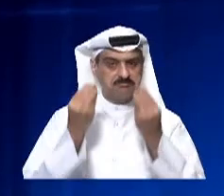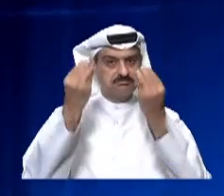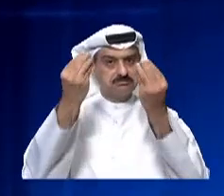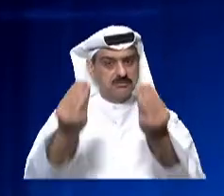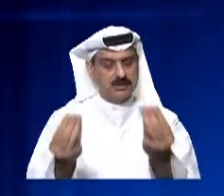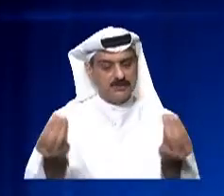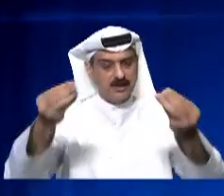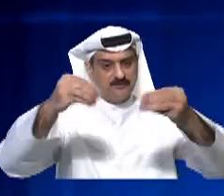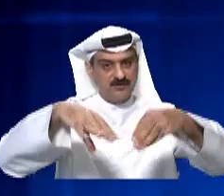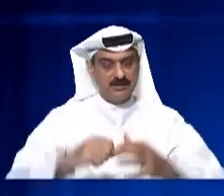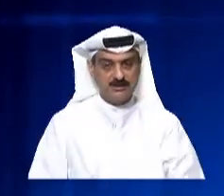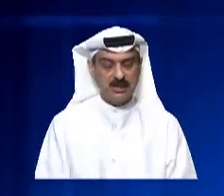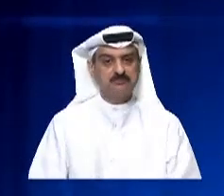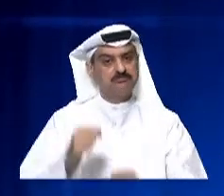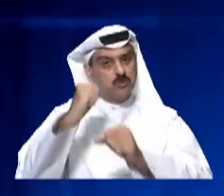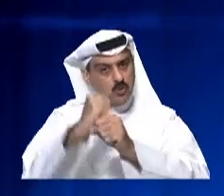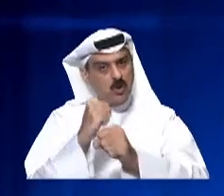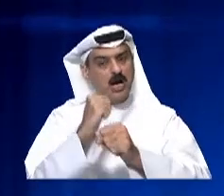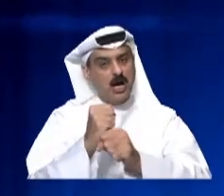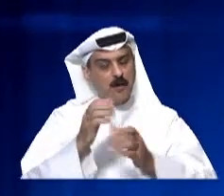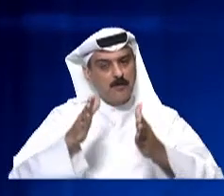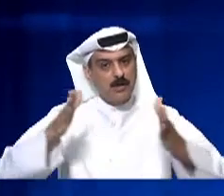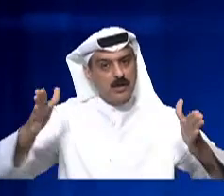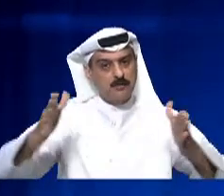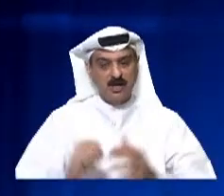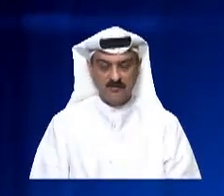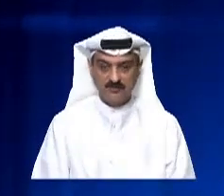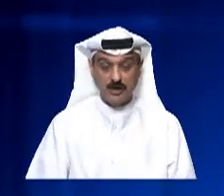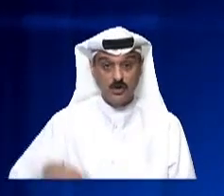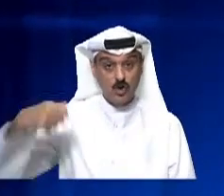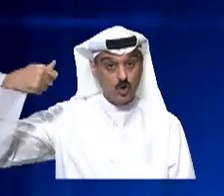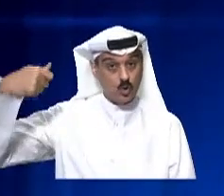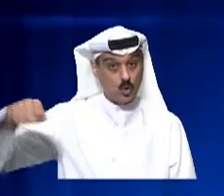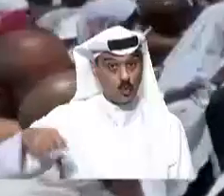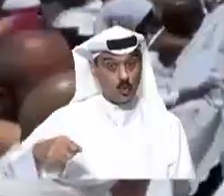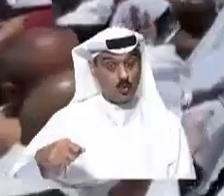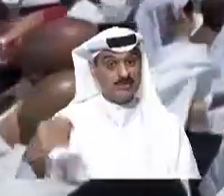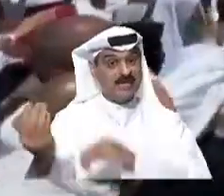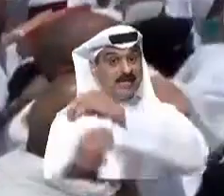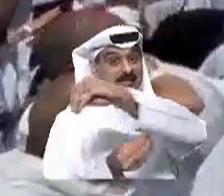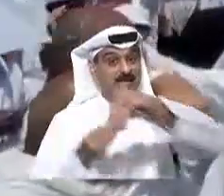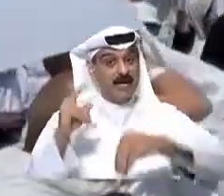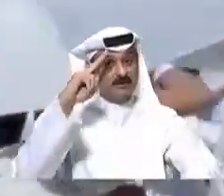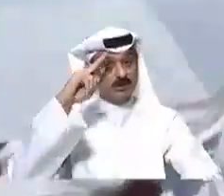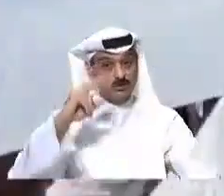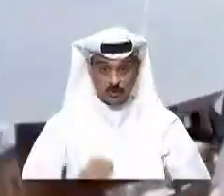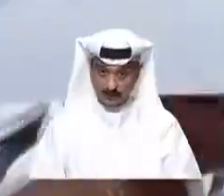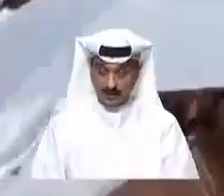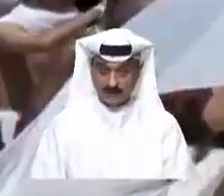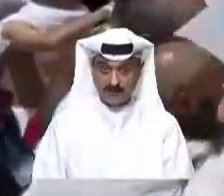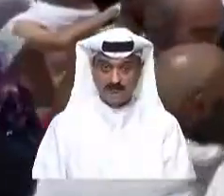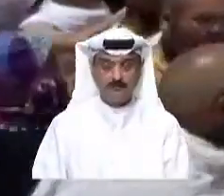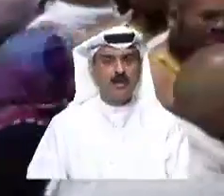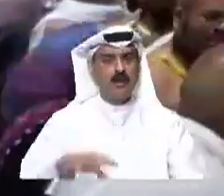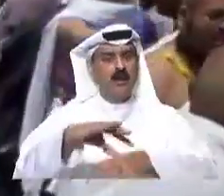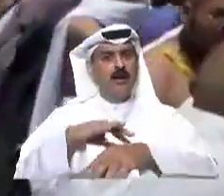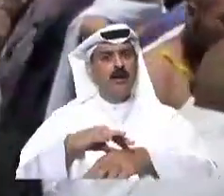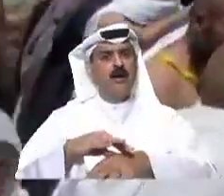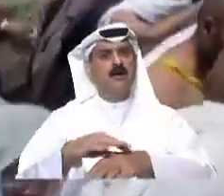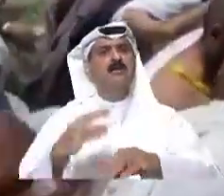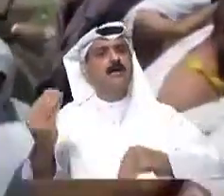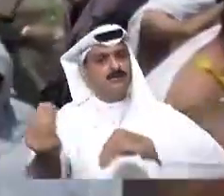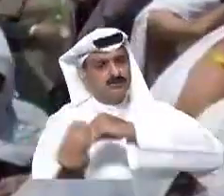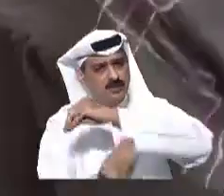إضافة إلى الجهود الكبيرة التي تقوم بها وزارة الحج السعودية حتى يتمكن ضيوف الرحمن من أداء